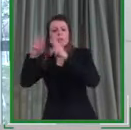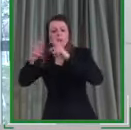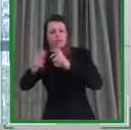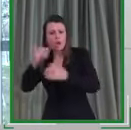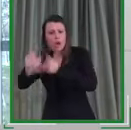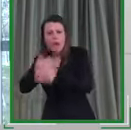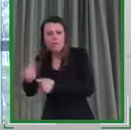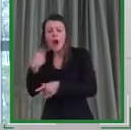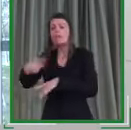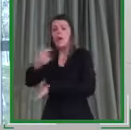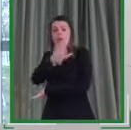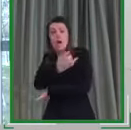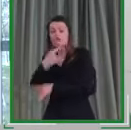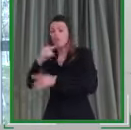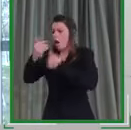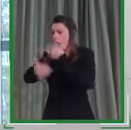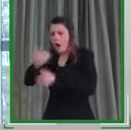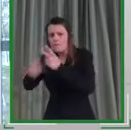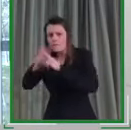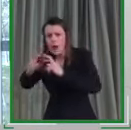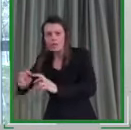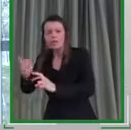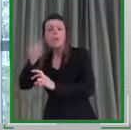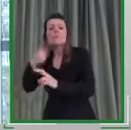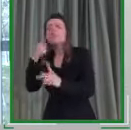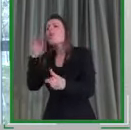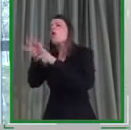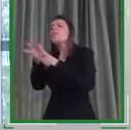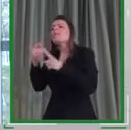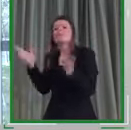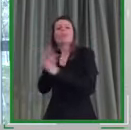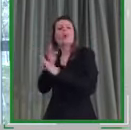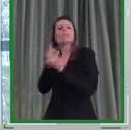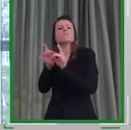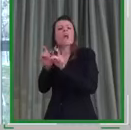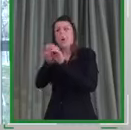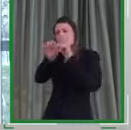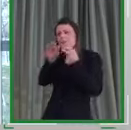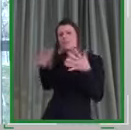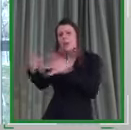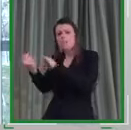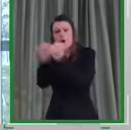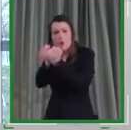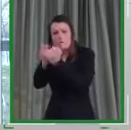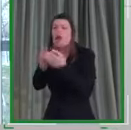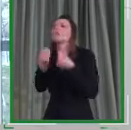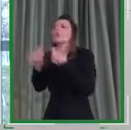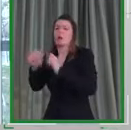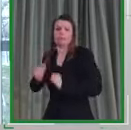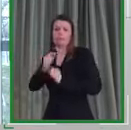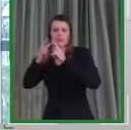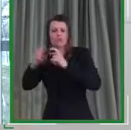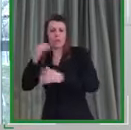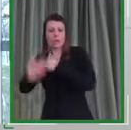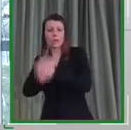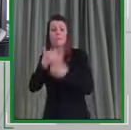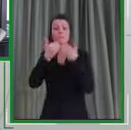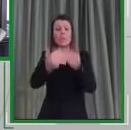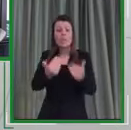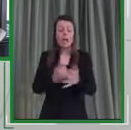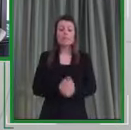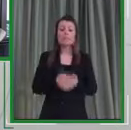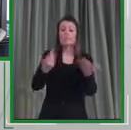la ricerca su tutto ciò che serve per combattere questa epidemia grazie e giulio adesso ci darà i